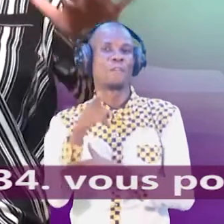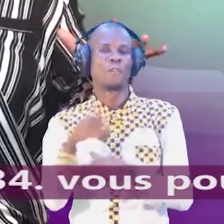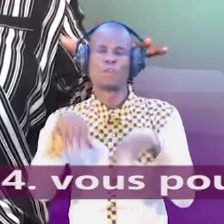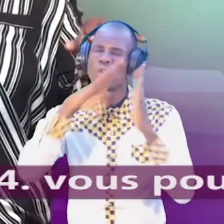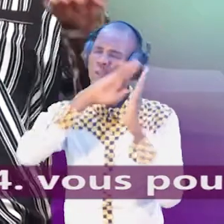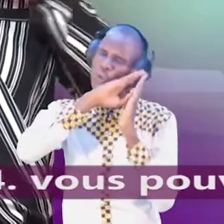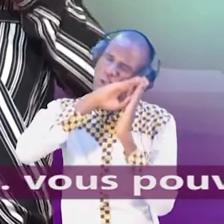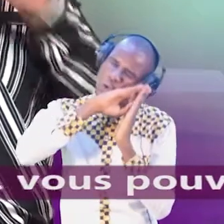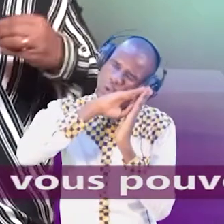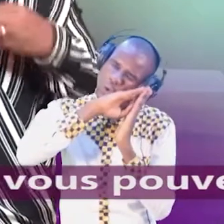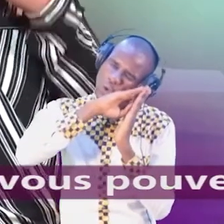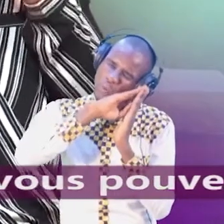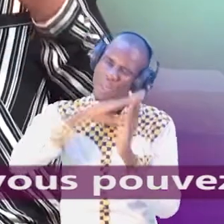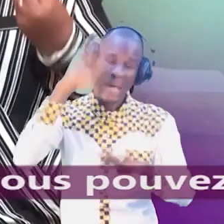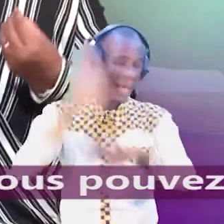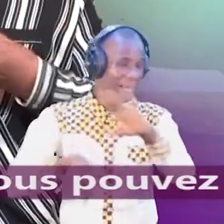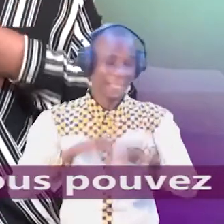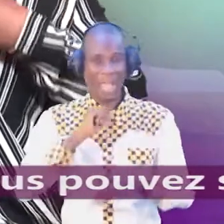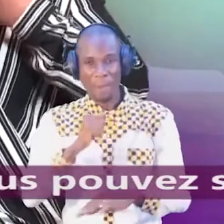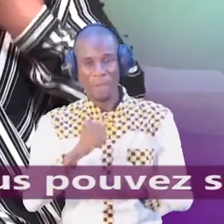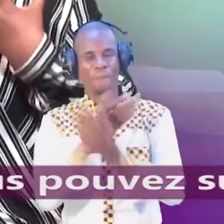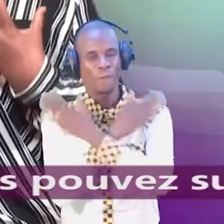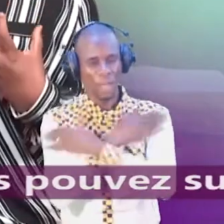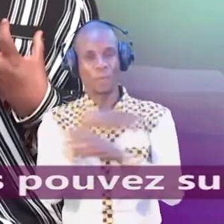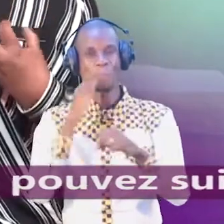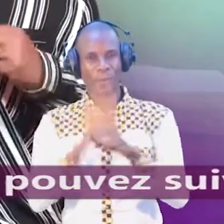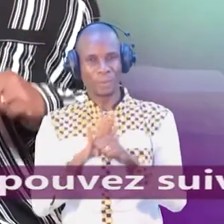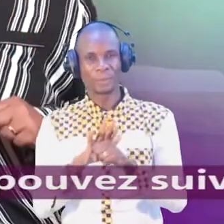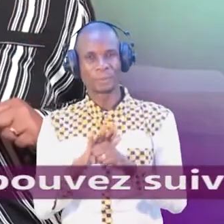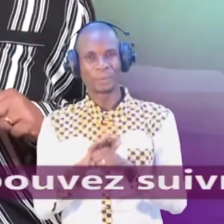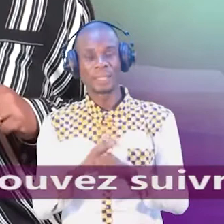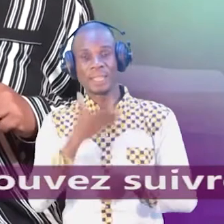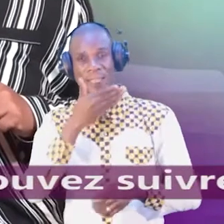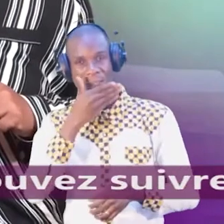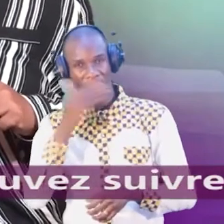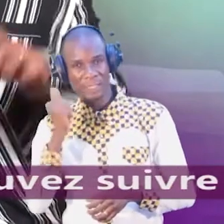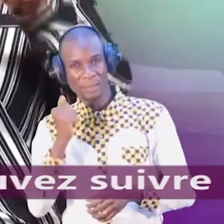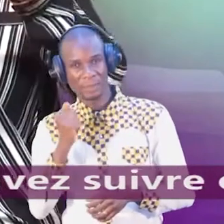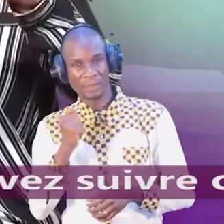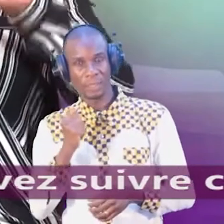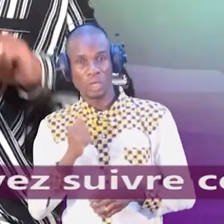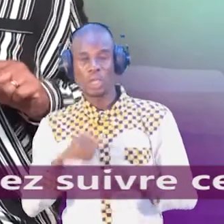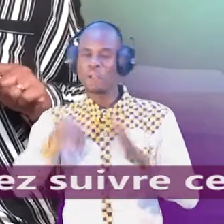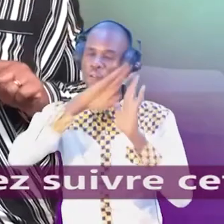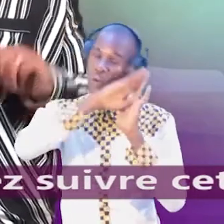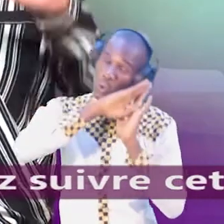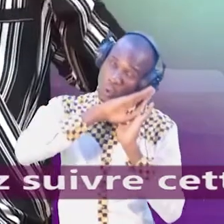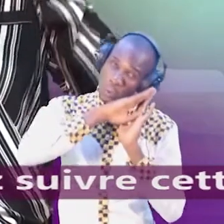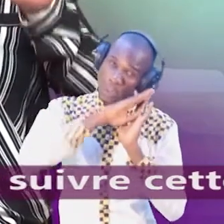ya kolia bilia tambola baluka na kati ya lupangu mpe pema na mozindo.